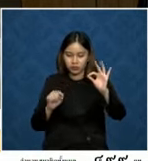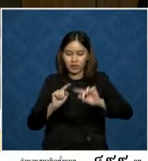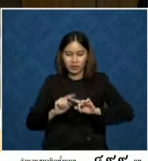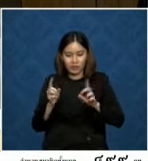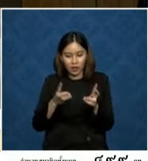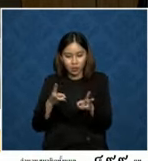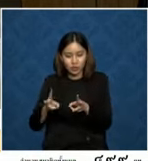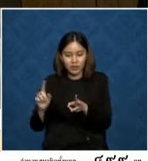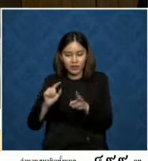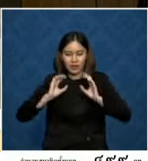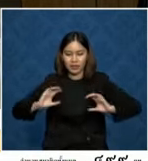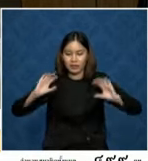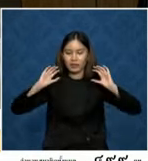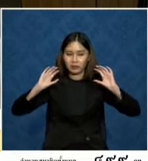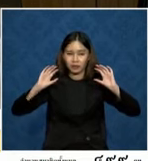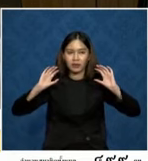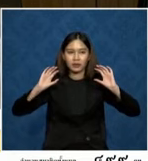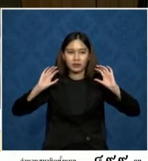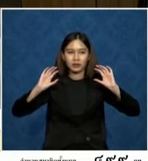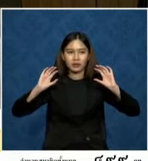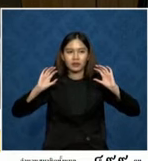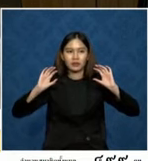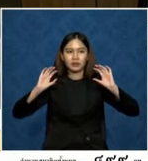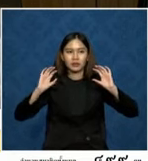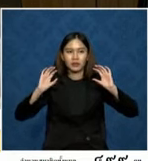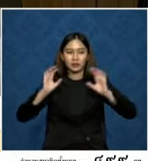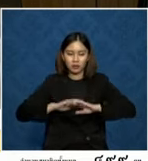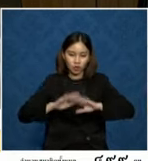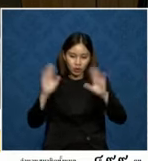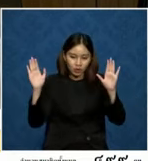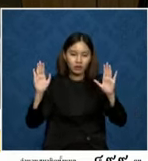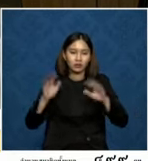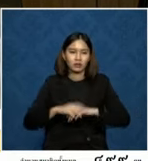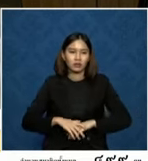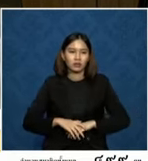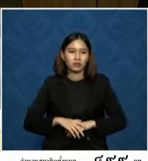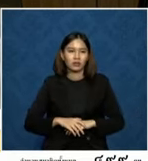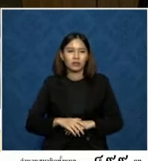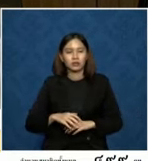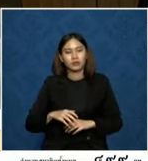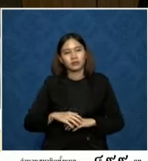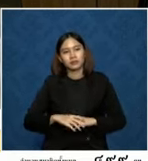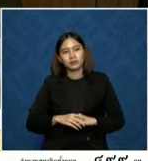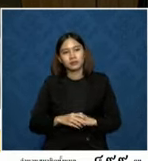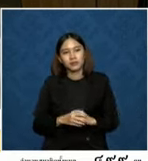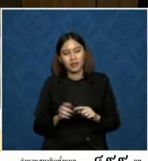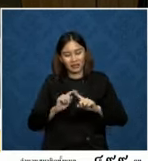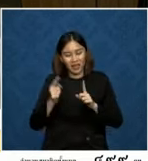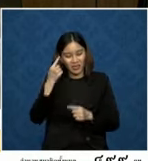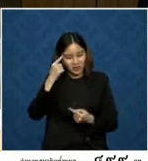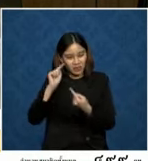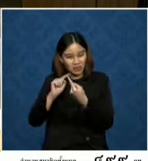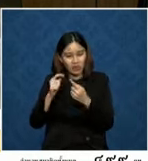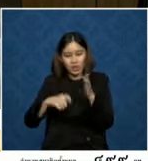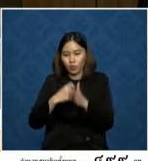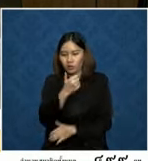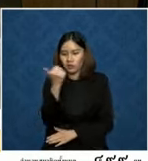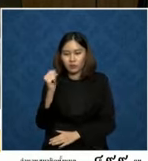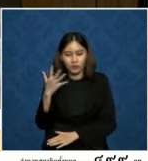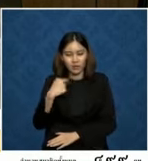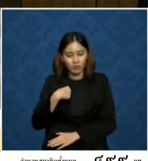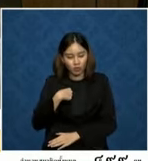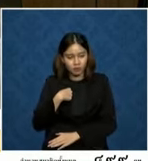วิธีการที่รัฐบาลได้ยกเลิกในทันทีทันใดโดยมิได้คำนึงถึงเหตุผลอื่นตรงนี้ผม